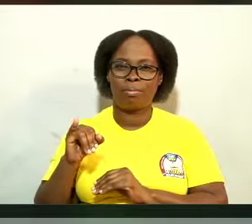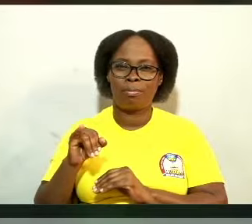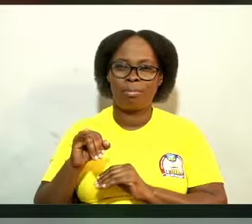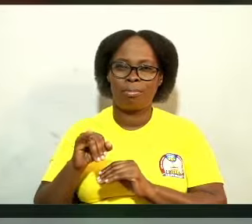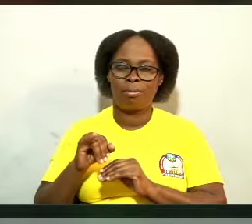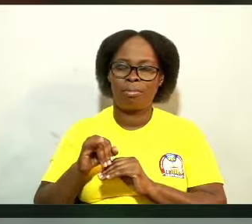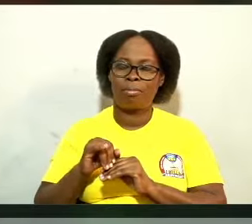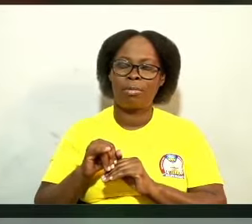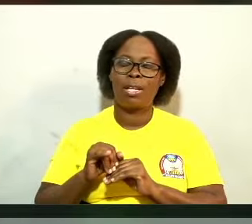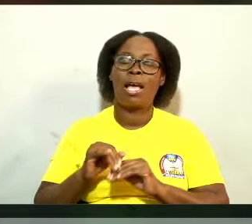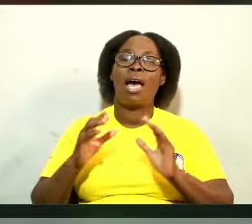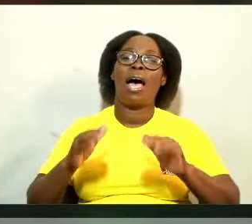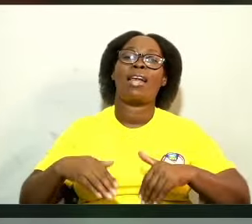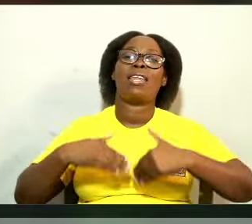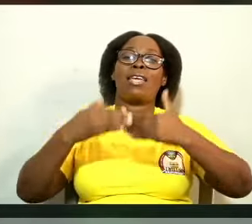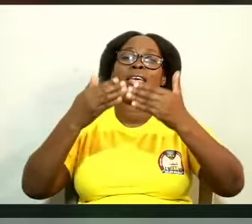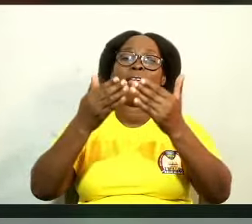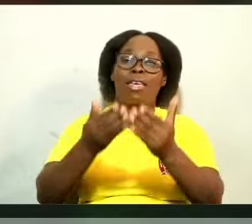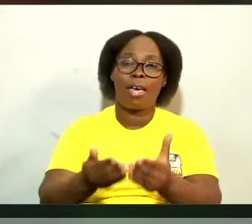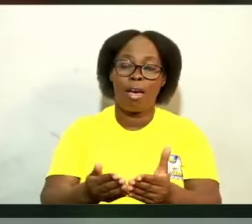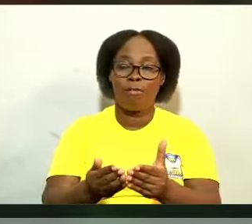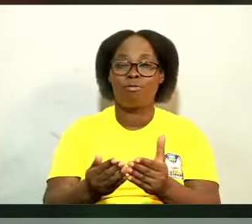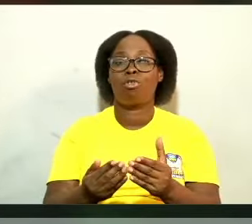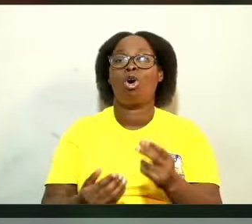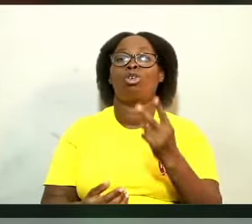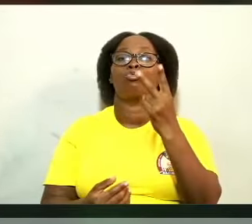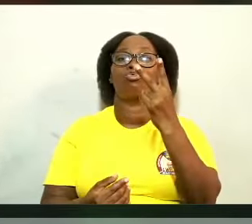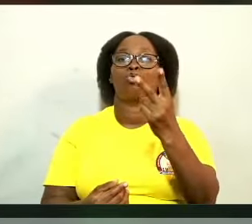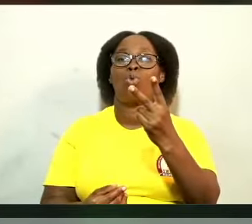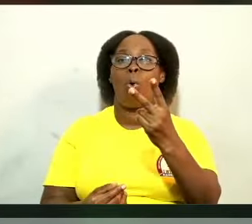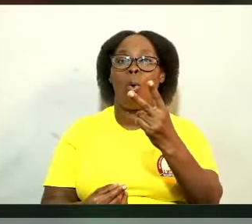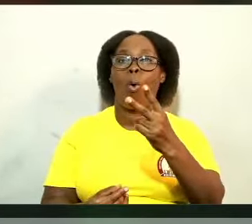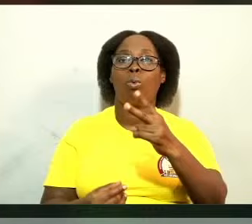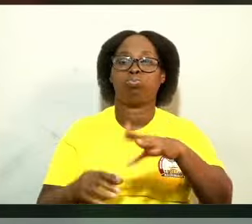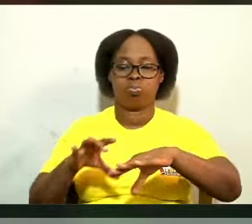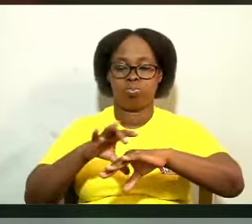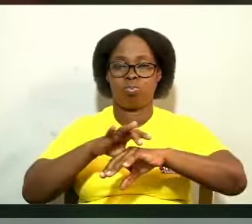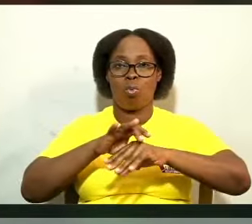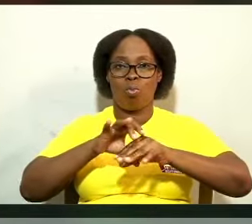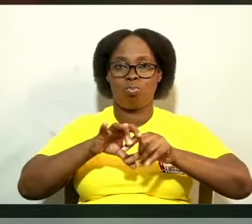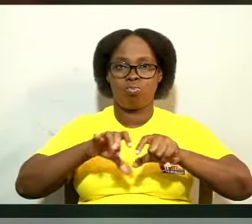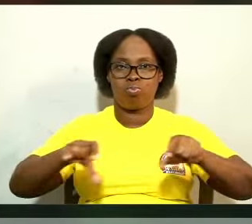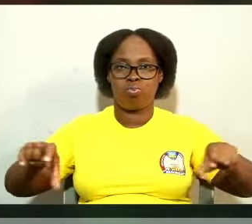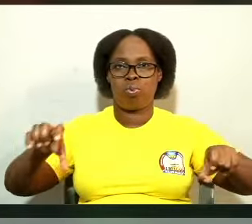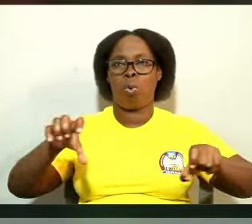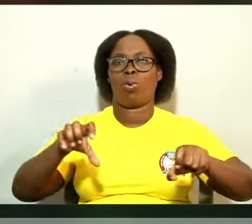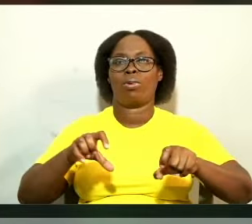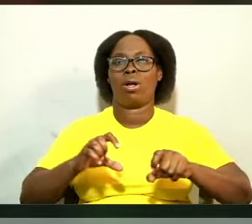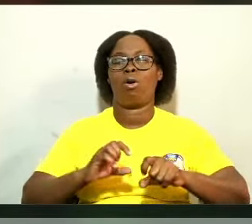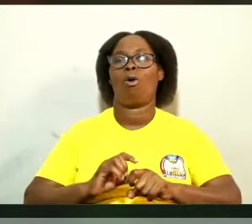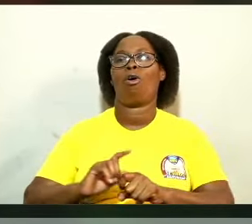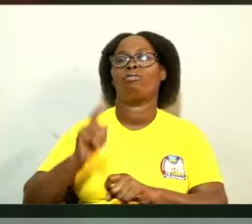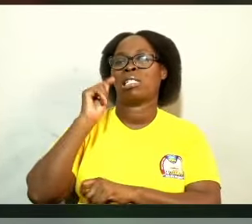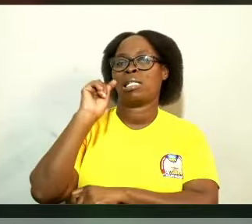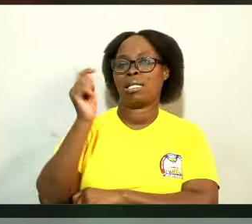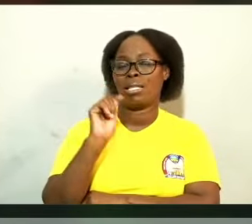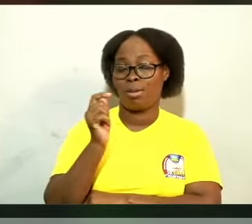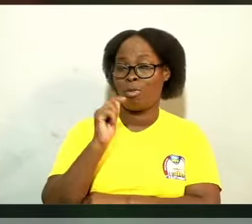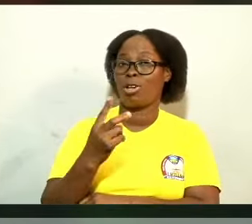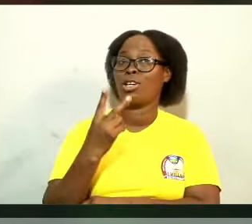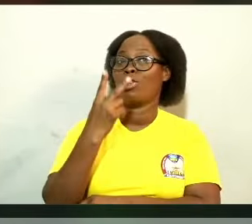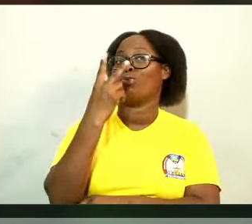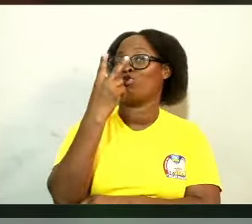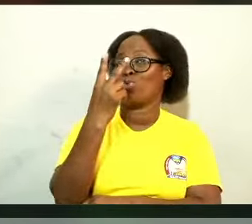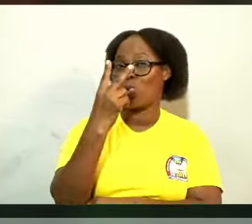akampa mbao mbili za ushuhuda, mbao